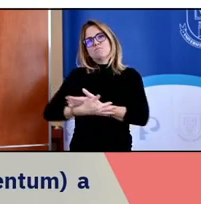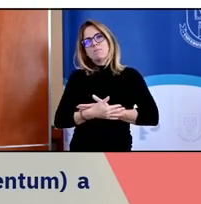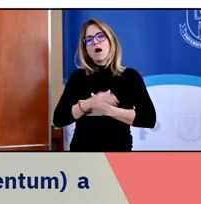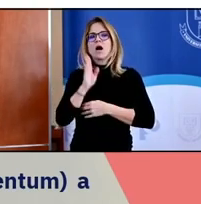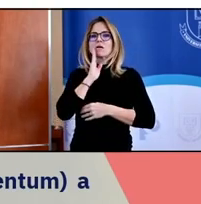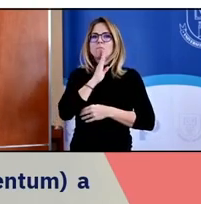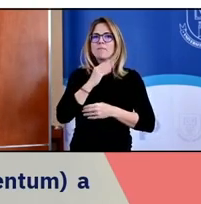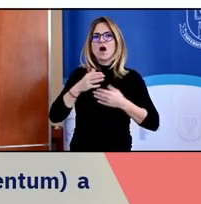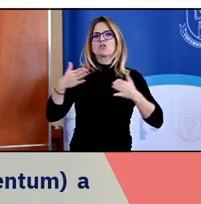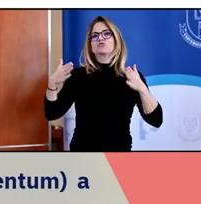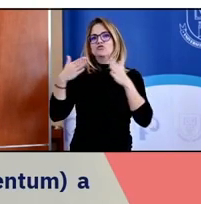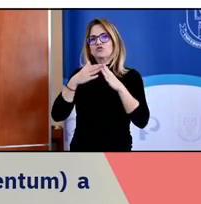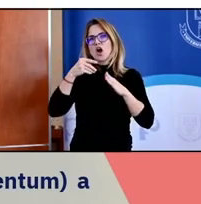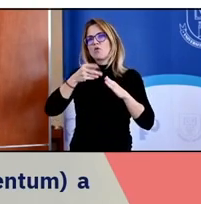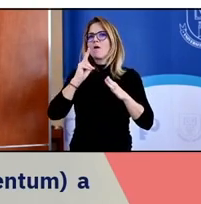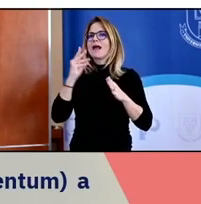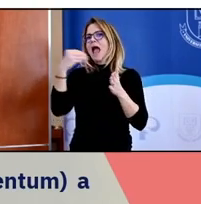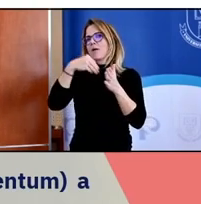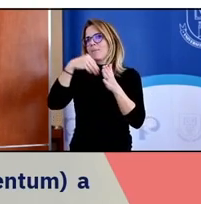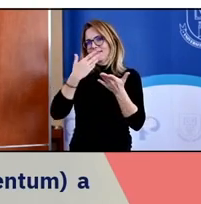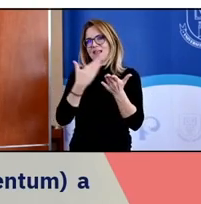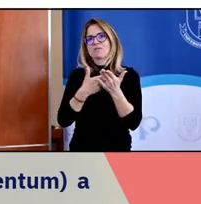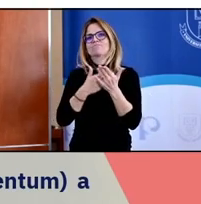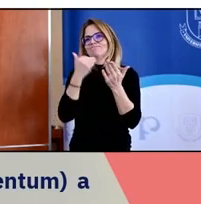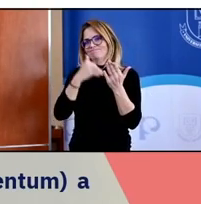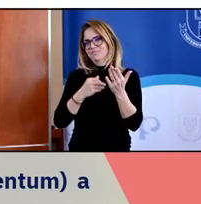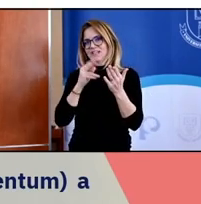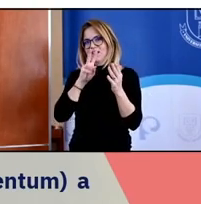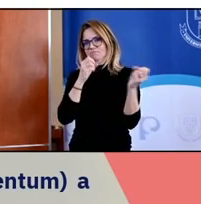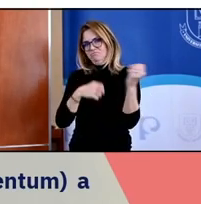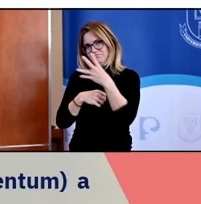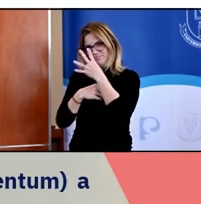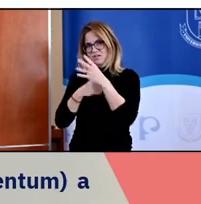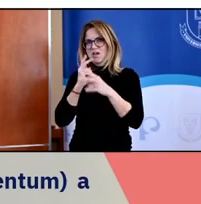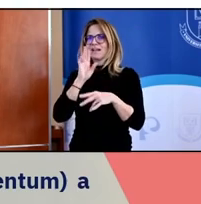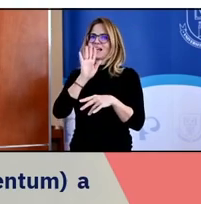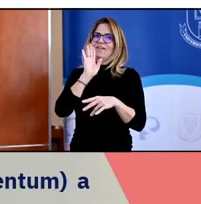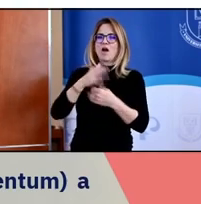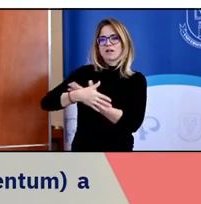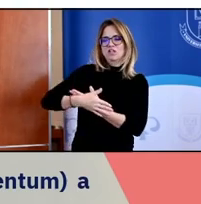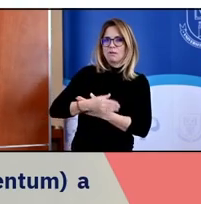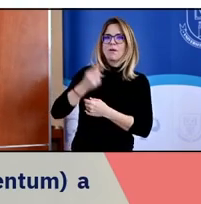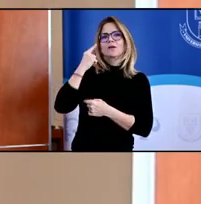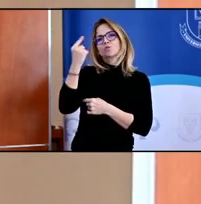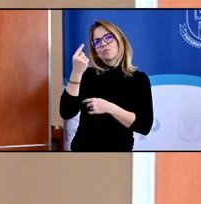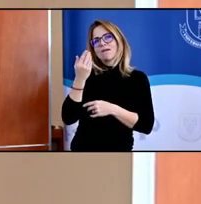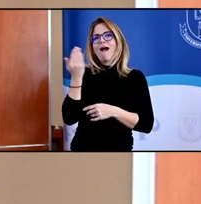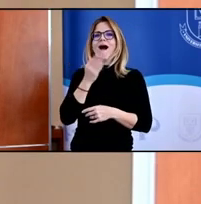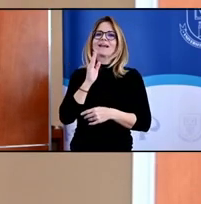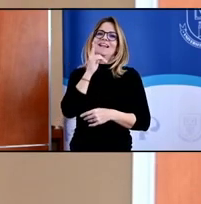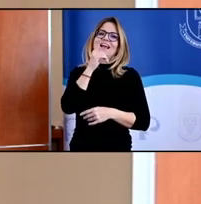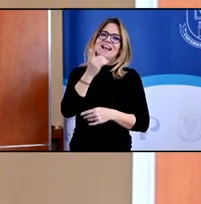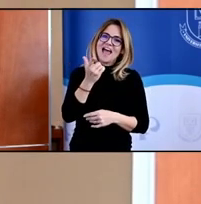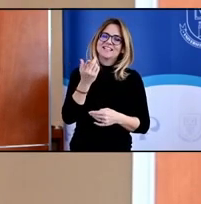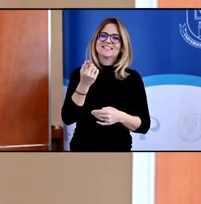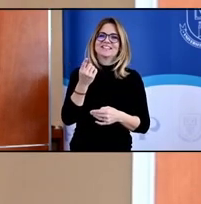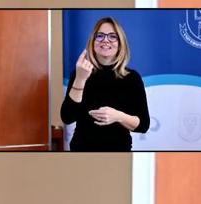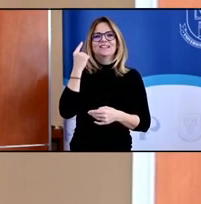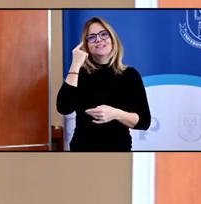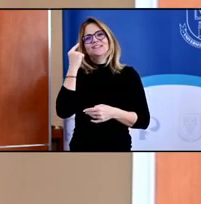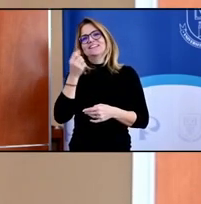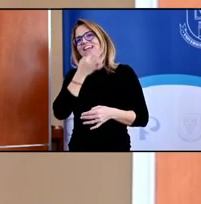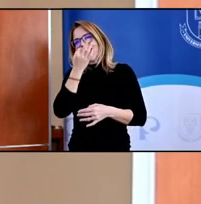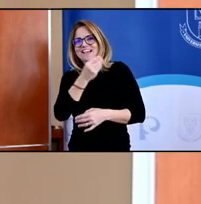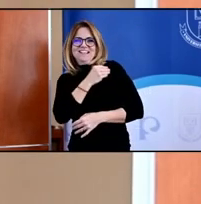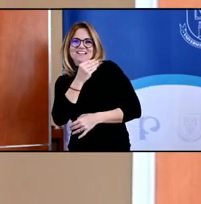voltak nem is magyarázom túl akinek van már kisgyereke az tudja akinek meg lesz az meg kérdezzen meg engem és majd elmondom